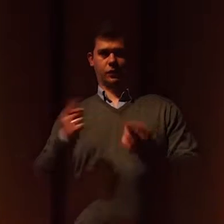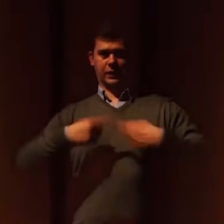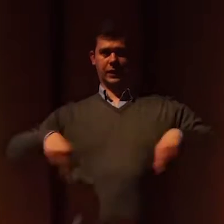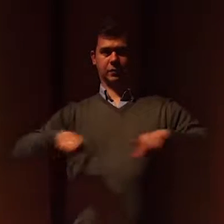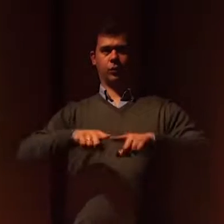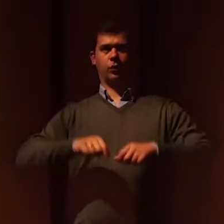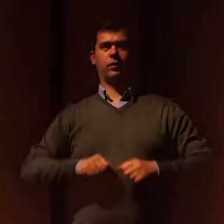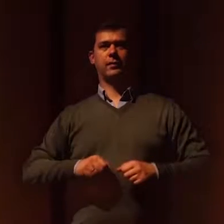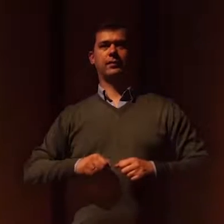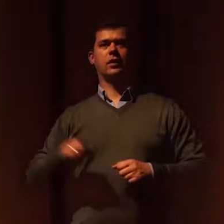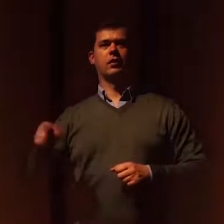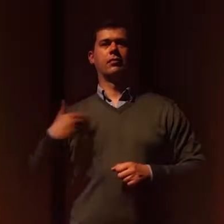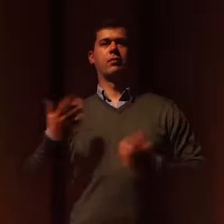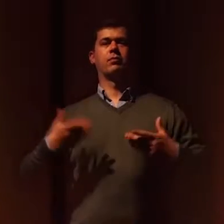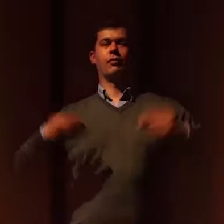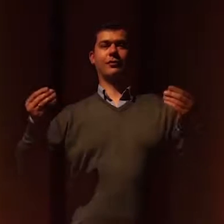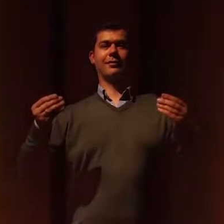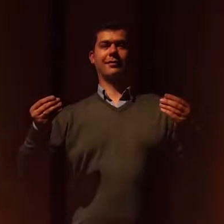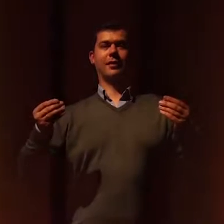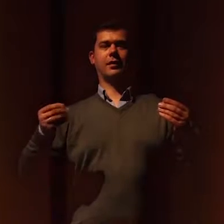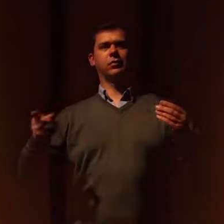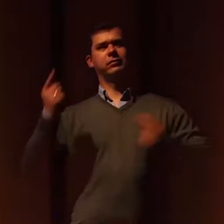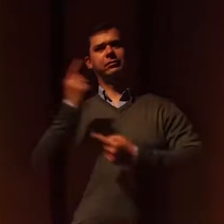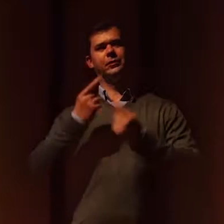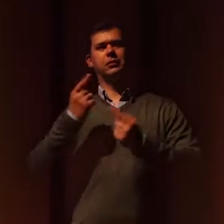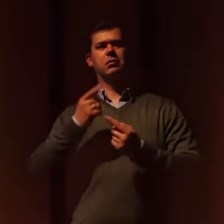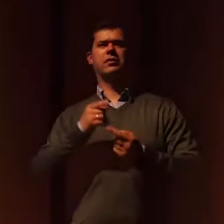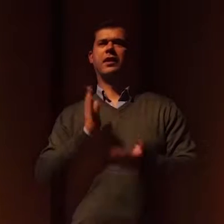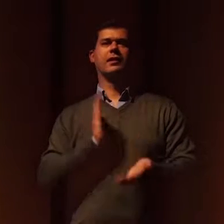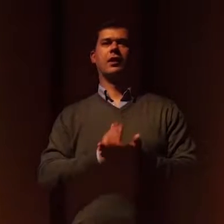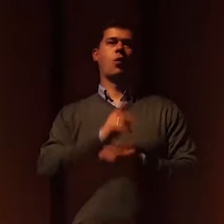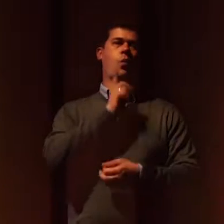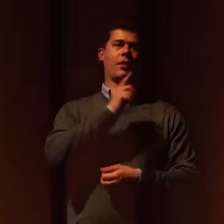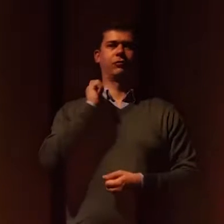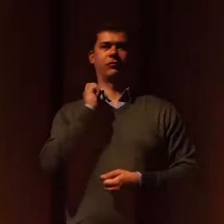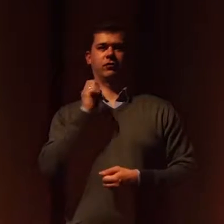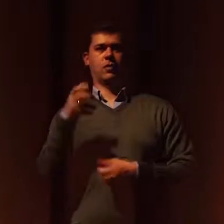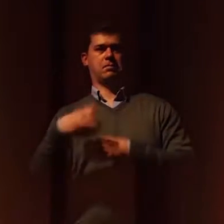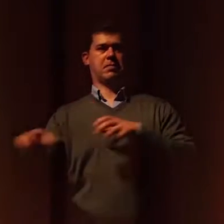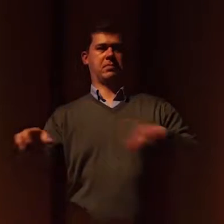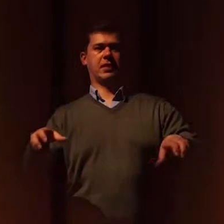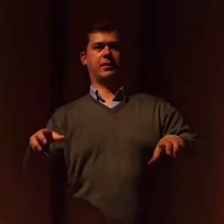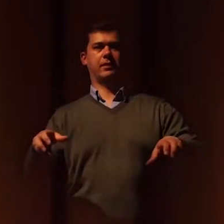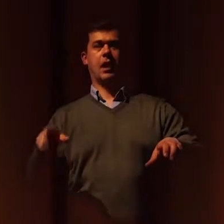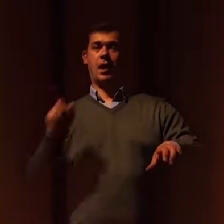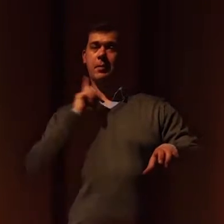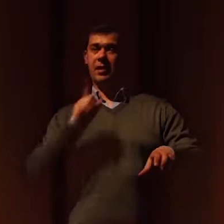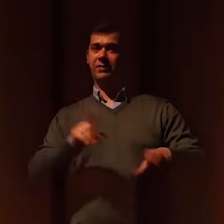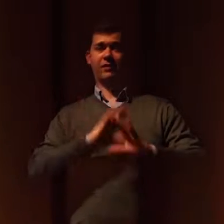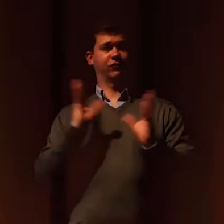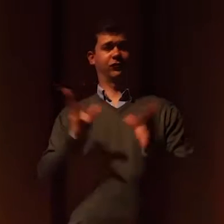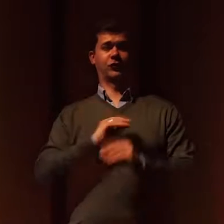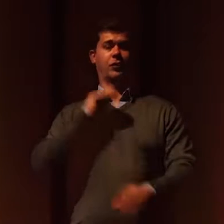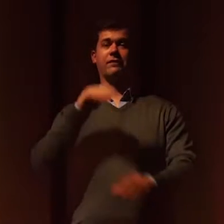zespół zaczynał z takim założeniem że będzie to perspektywa taka genderowa ale oczywiście wszystkie osoby które są